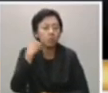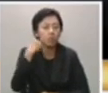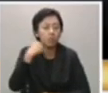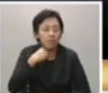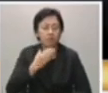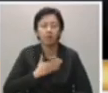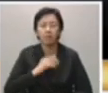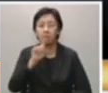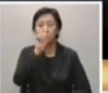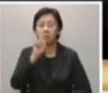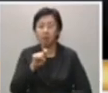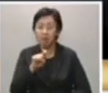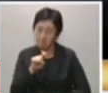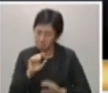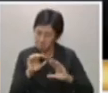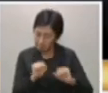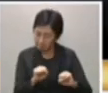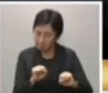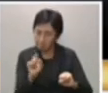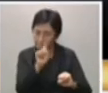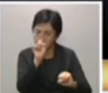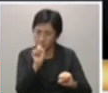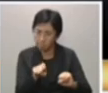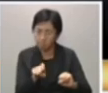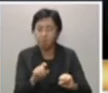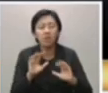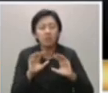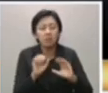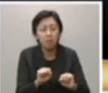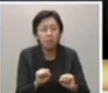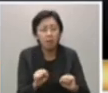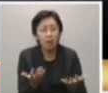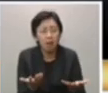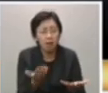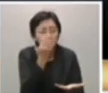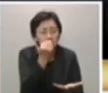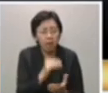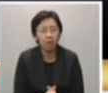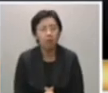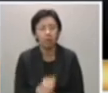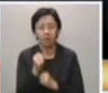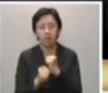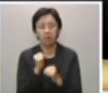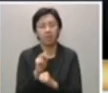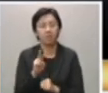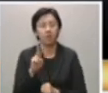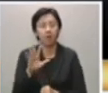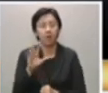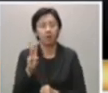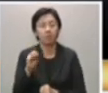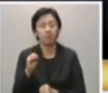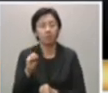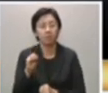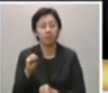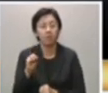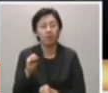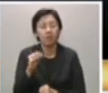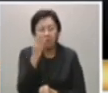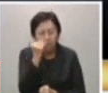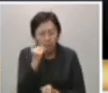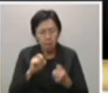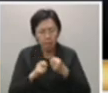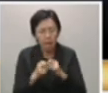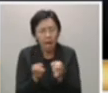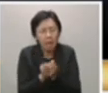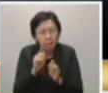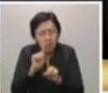ว่าท่านปราบจริงเหรอถ้าปราบทำไมการทุจริตคอร์รัปชันในปี2560จึงสร้างสถิติ